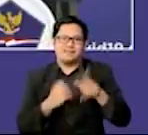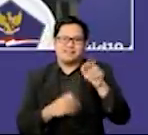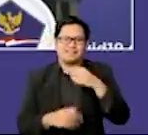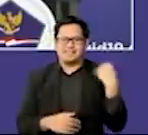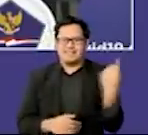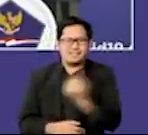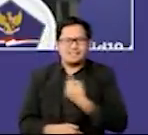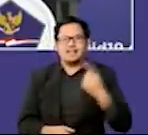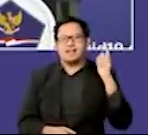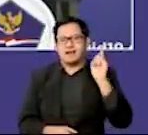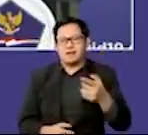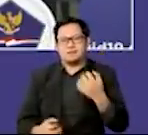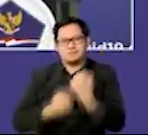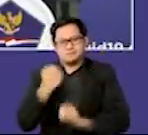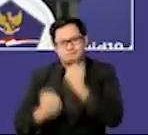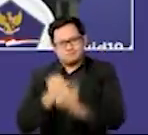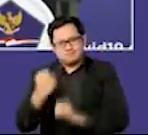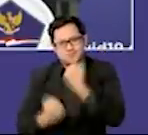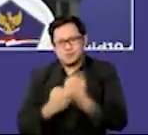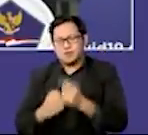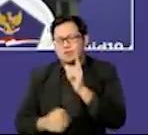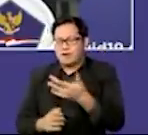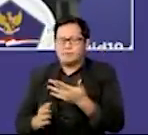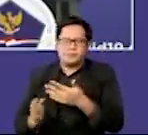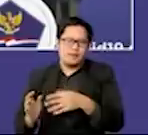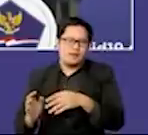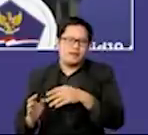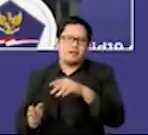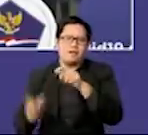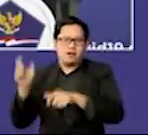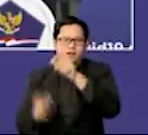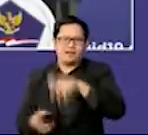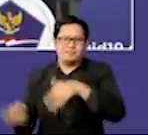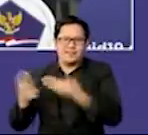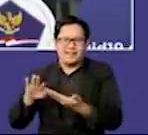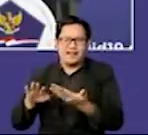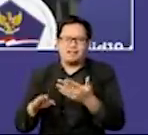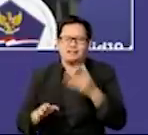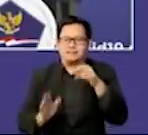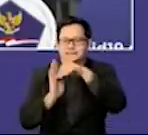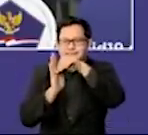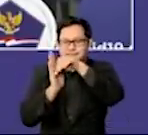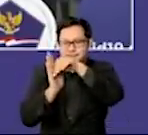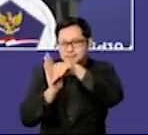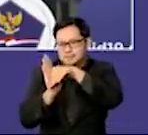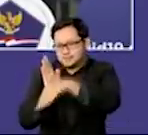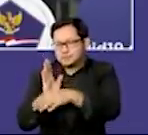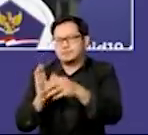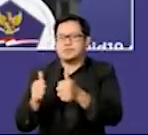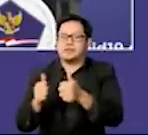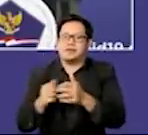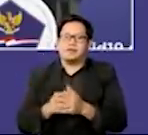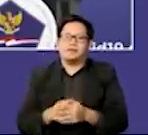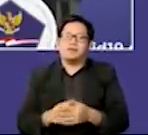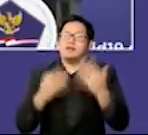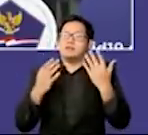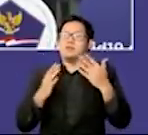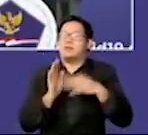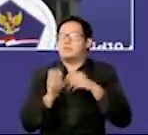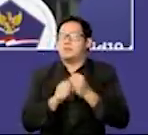agar dapat menekan angka kematian ini harapannya Semoga pada minggu ini